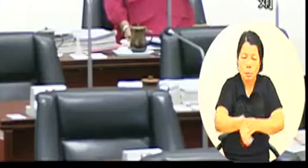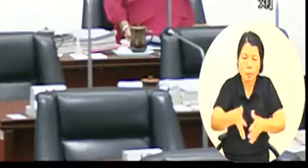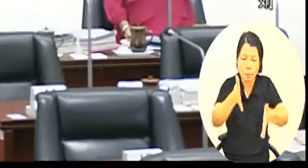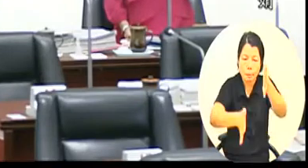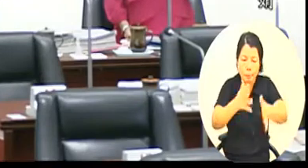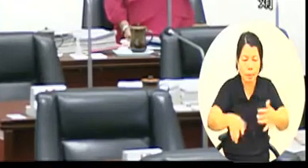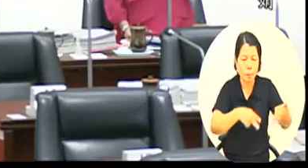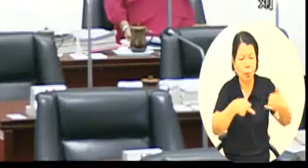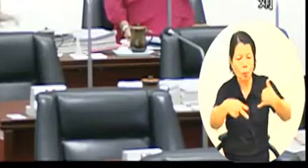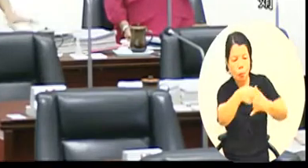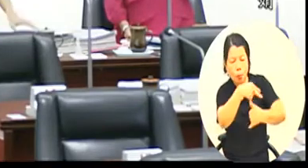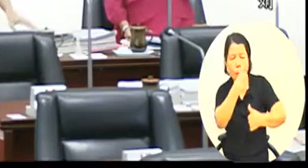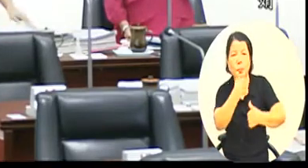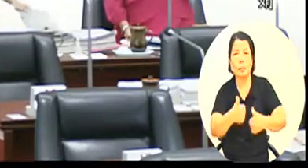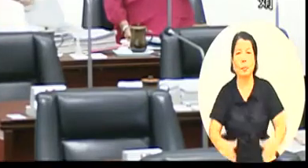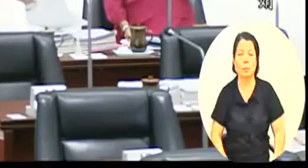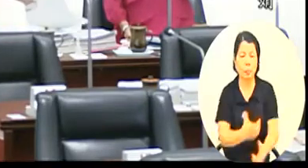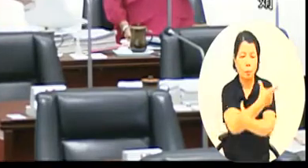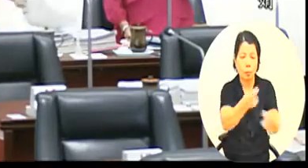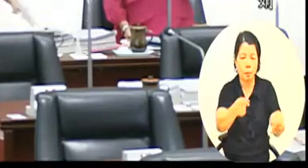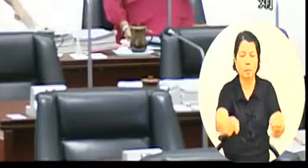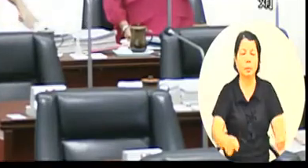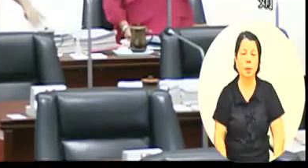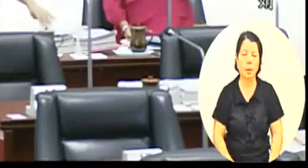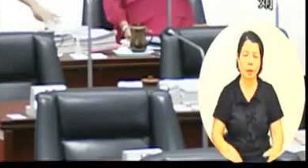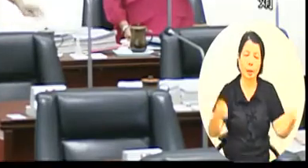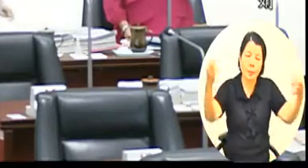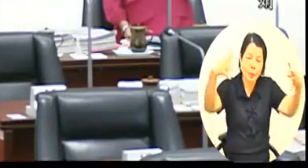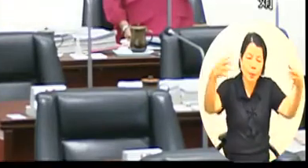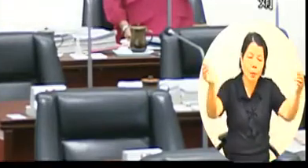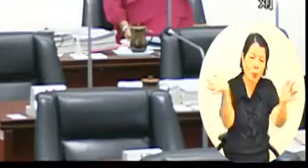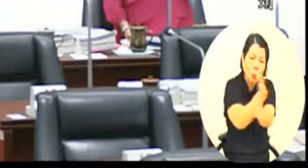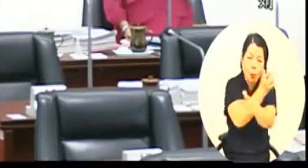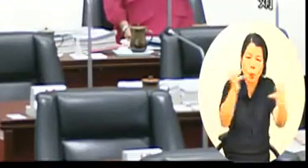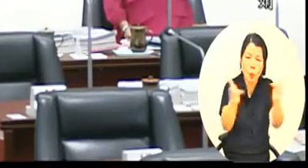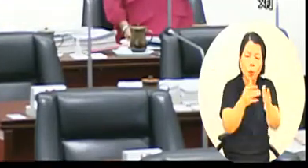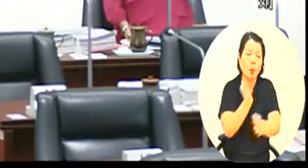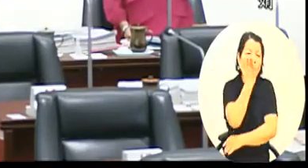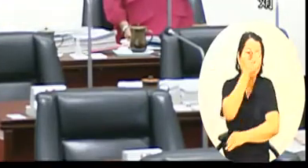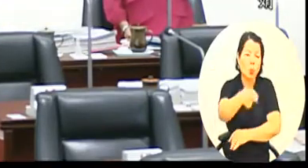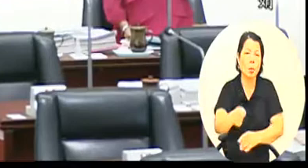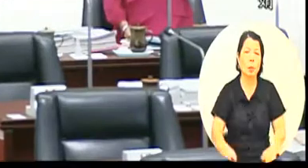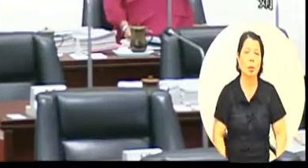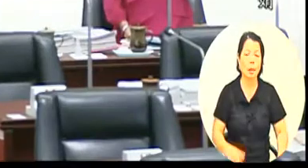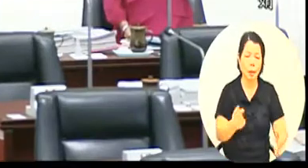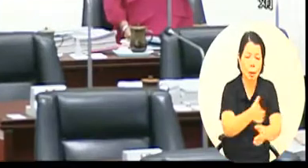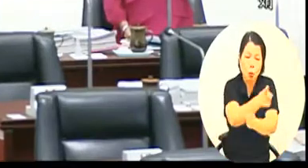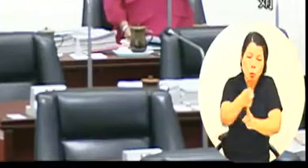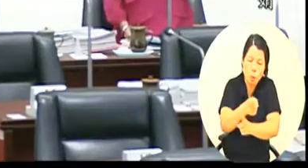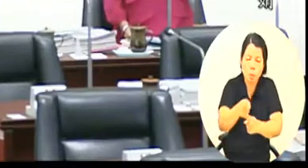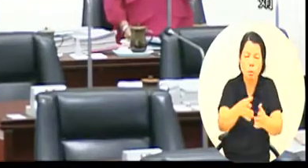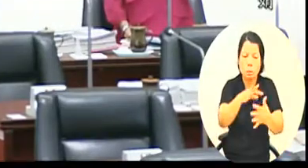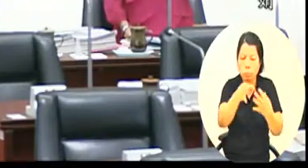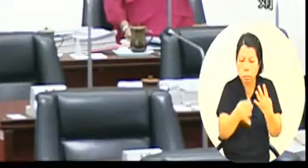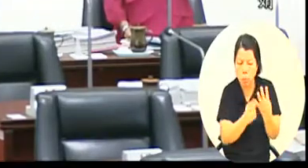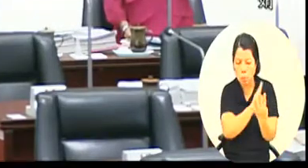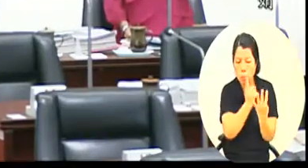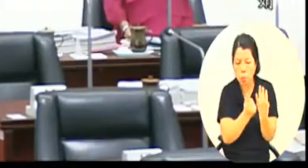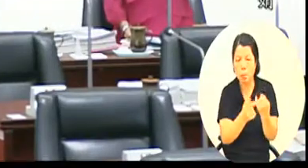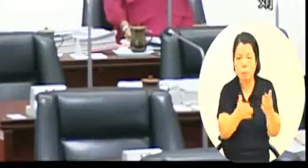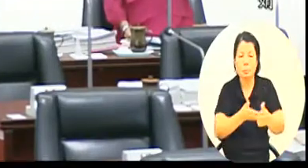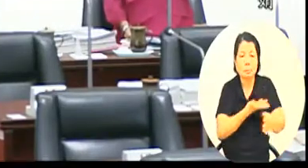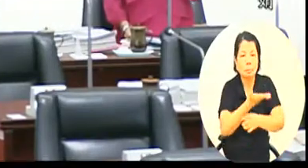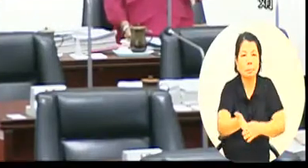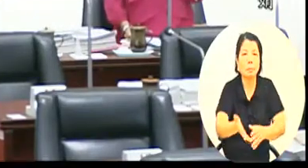观跟我们的采光跟通风跟消防跟很多的条件下能够兼具之下，让我们的城